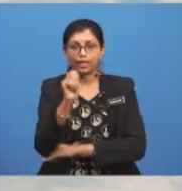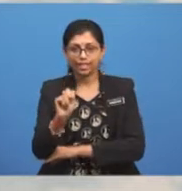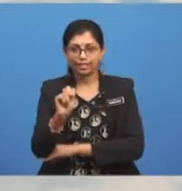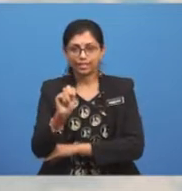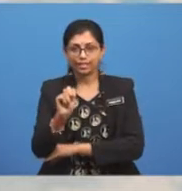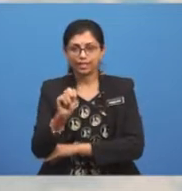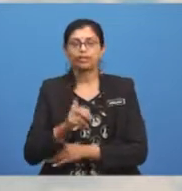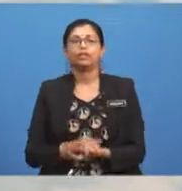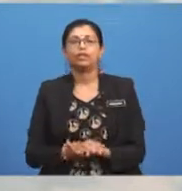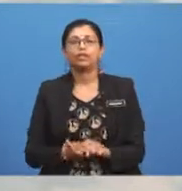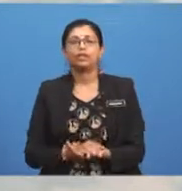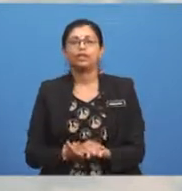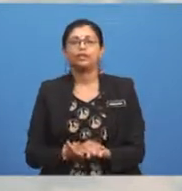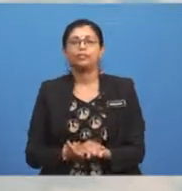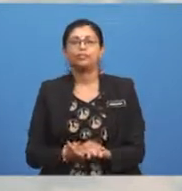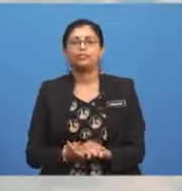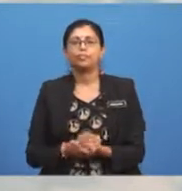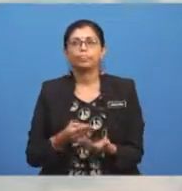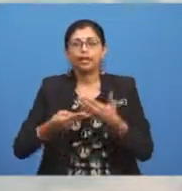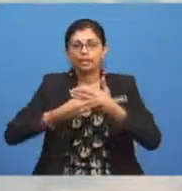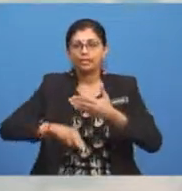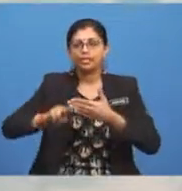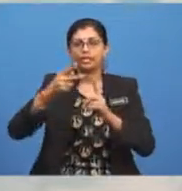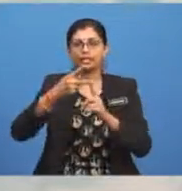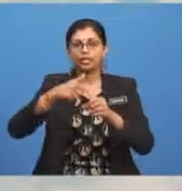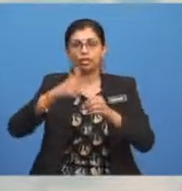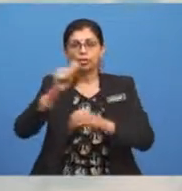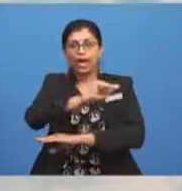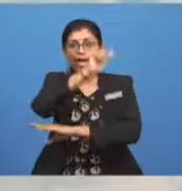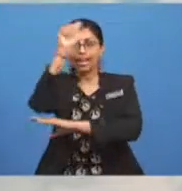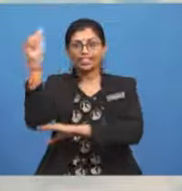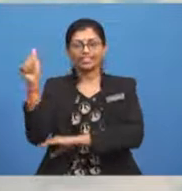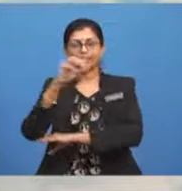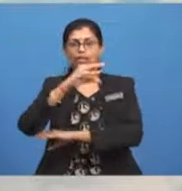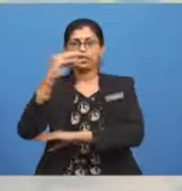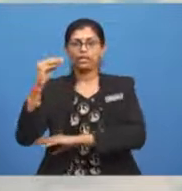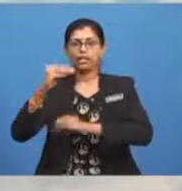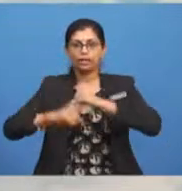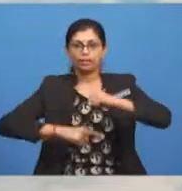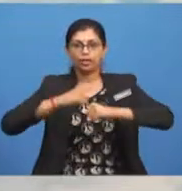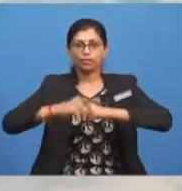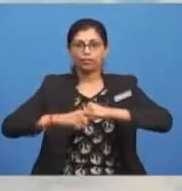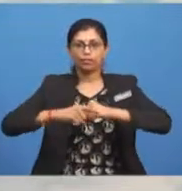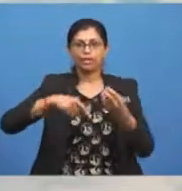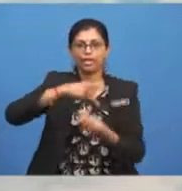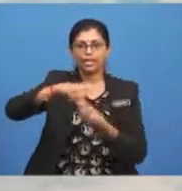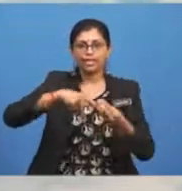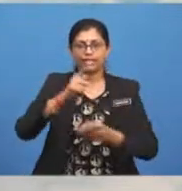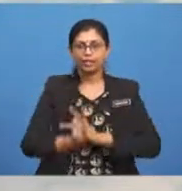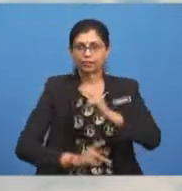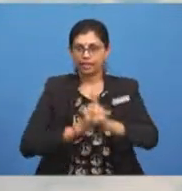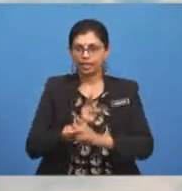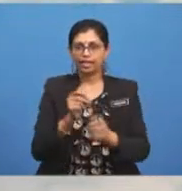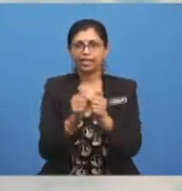Satelit buatan diluncurkan ke luar angkasa dan mengorbit mengelilingi planet dengan